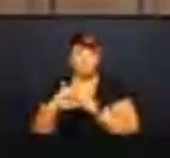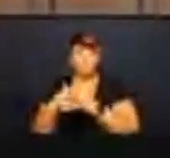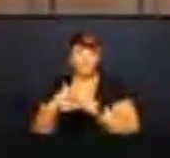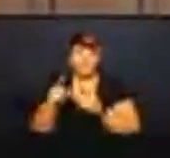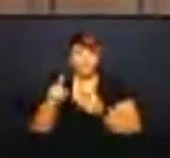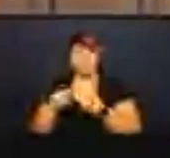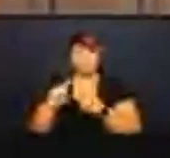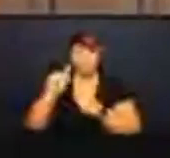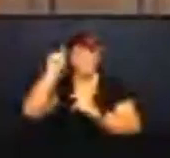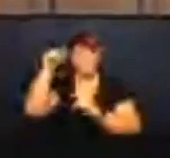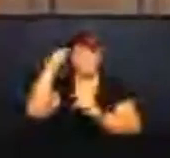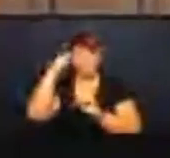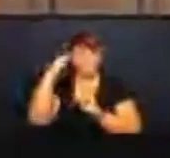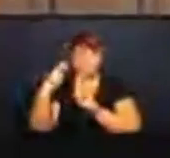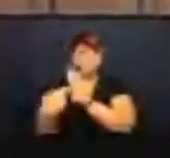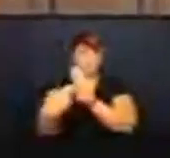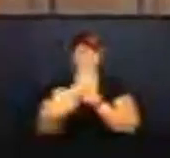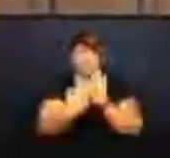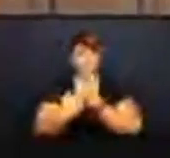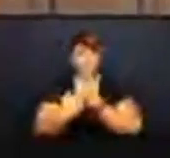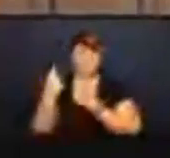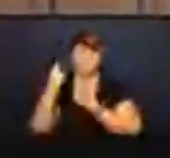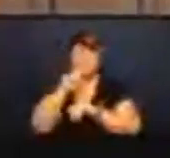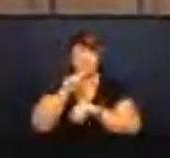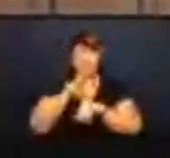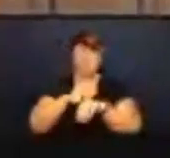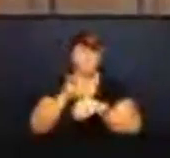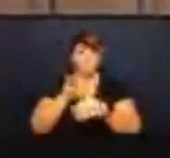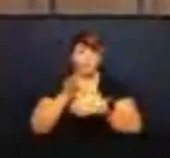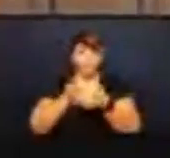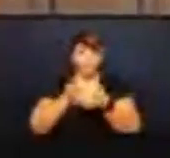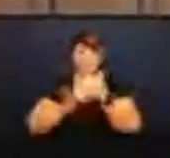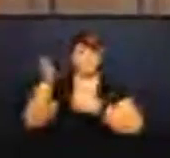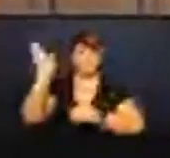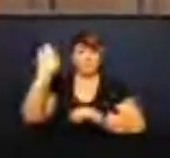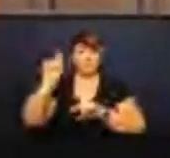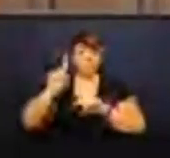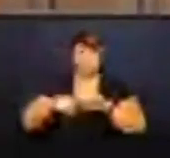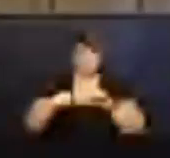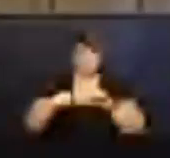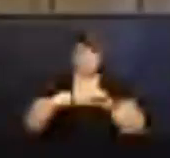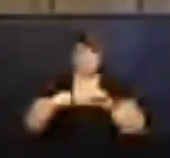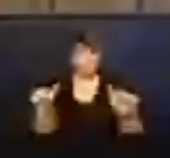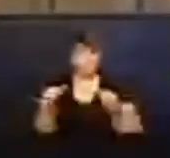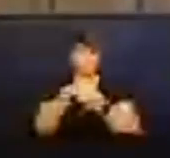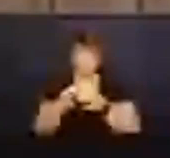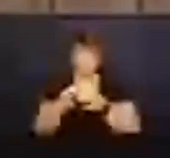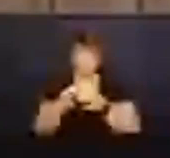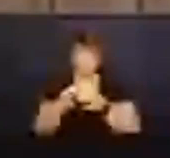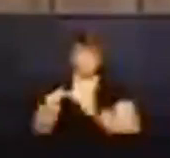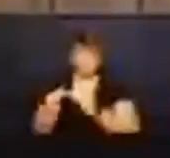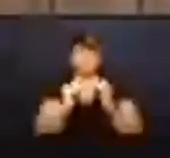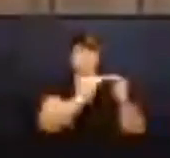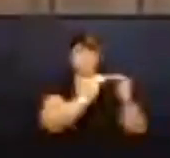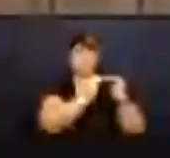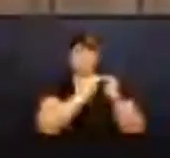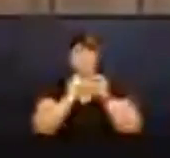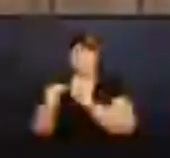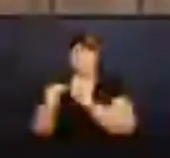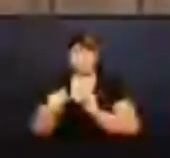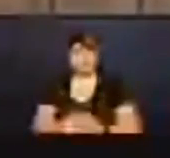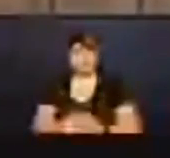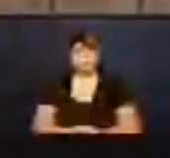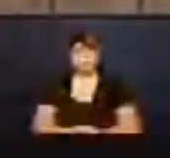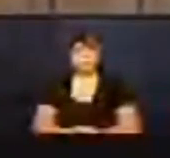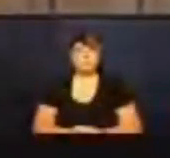naahidi kuwa nitakuwa mwaminifu kwa bendera ya taifa la Marekani na jamhuri yake, nchi moja inayotumtegemea Mungu, isiyogawanyika,